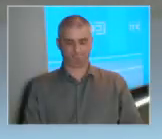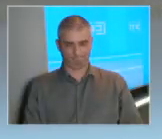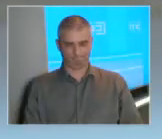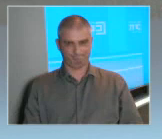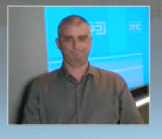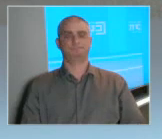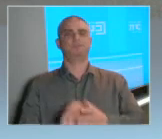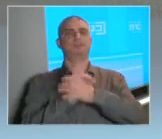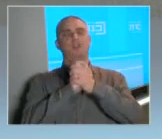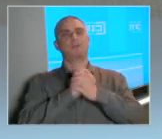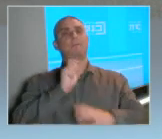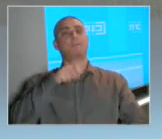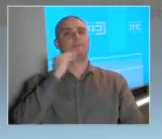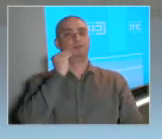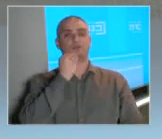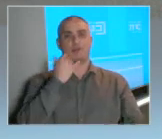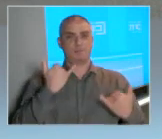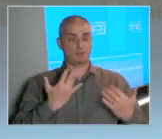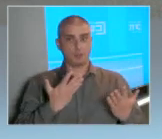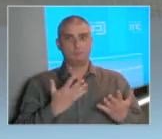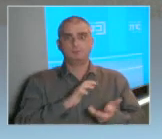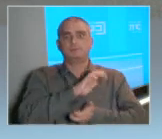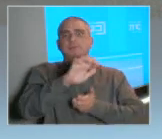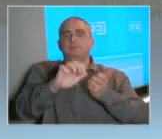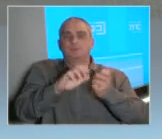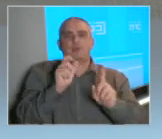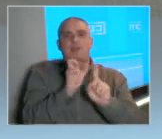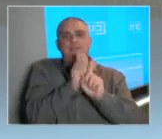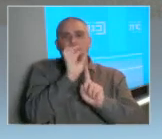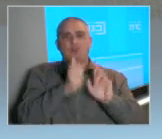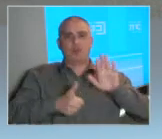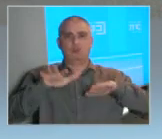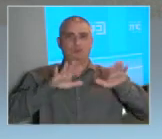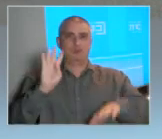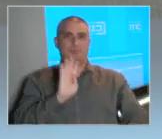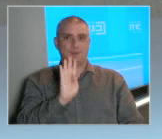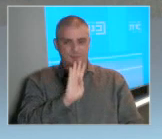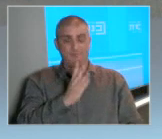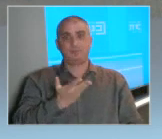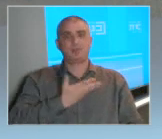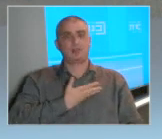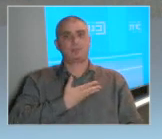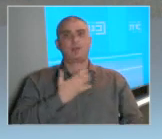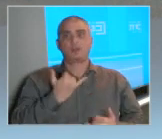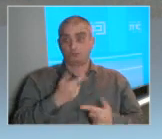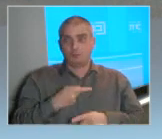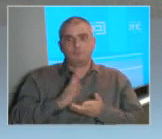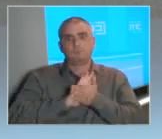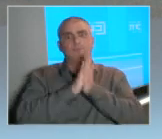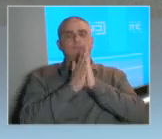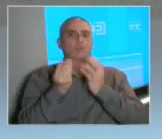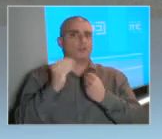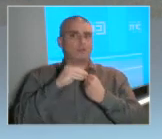שלום לכם, אנחנו עם פרלמנט צהריים, והתסבוכת סביב חסינותו של נתניהו מקבלת בשעה האחרונה